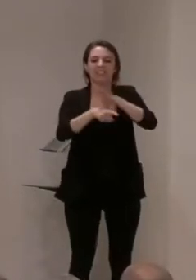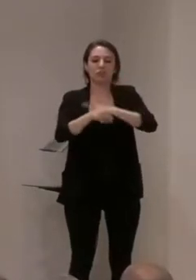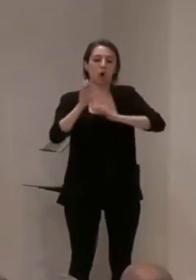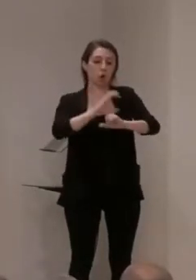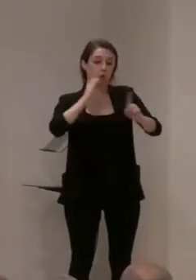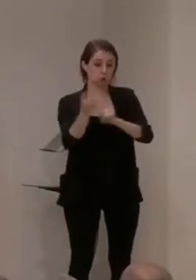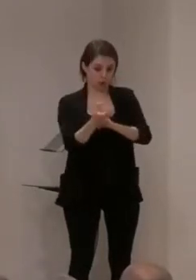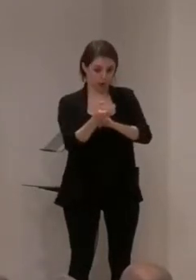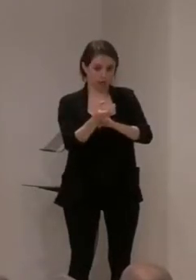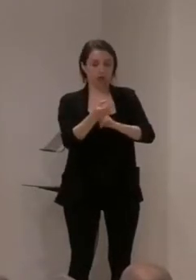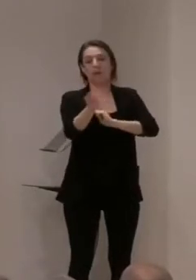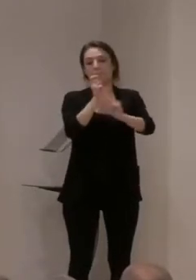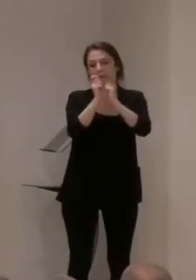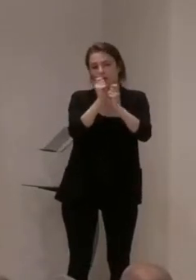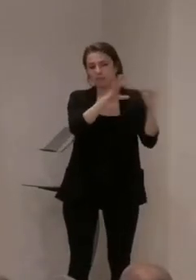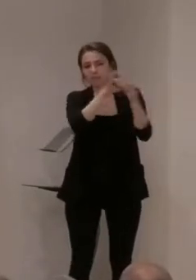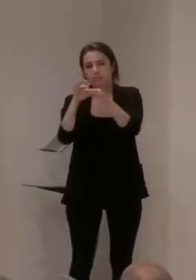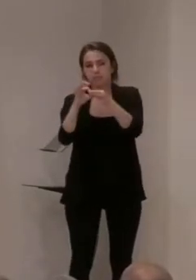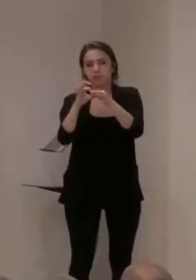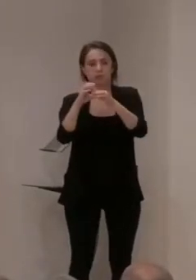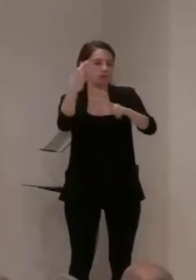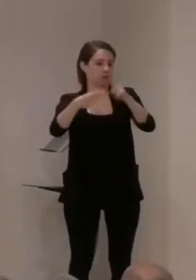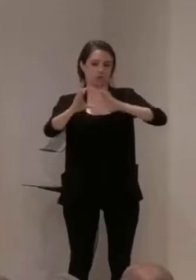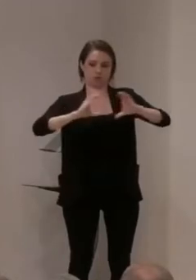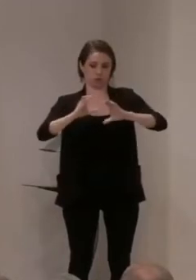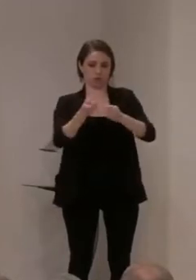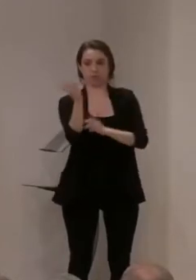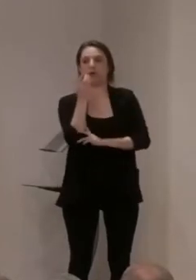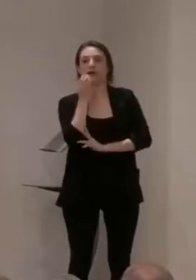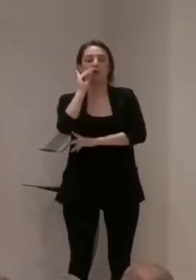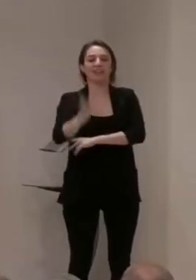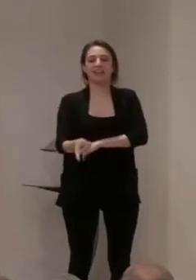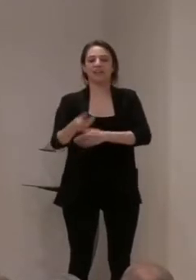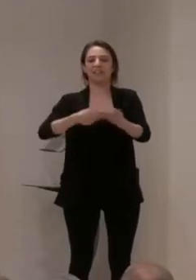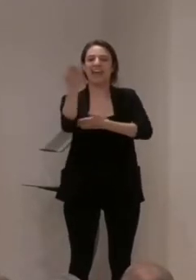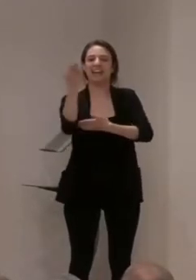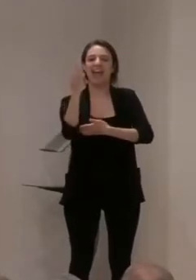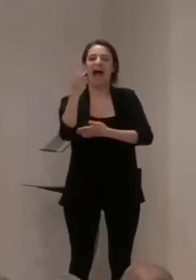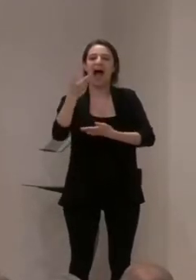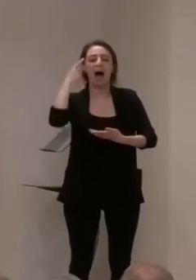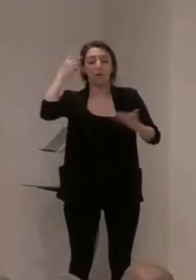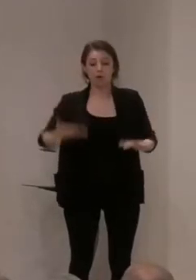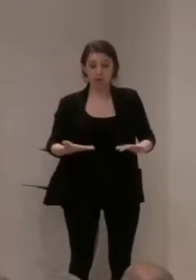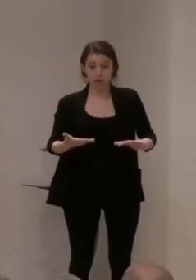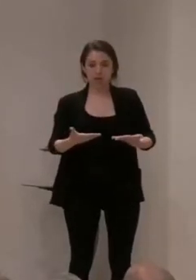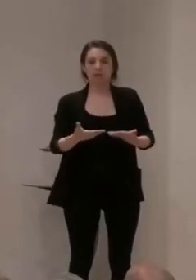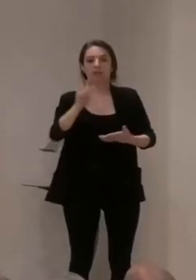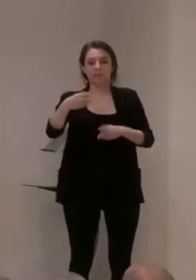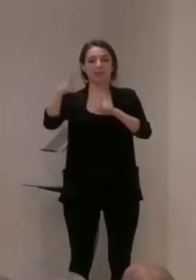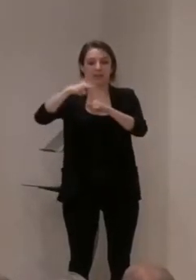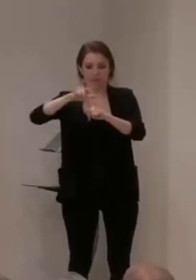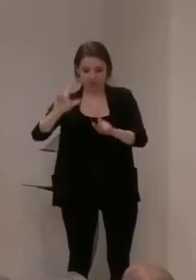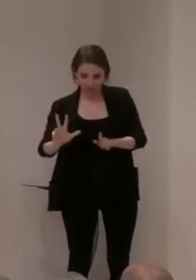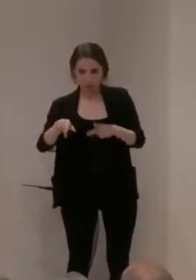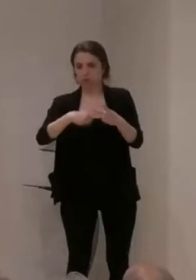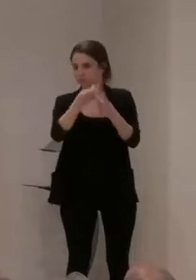Com a periodista doncs, ha treballat per diversos mitjans, va ser director de l'Avui, per dir-ne algun, cap a la secció de cultura de TV3, entre